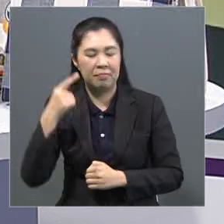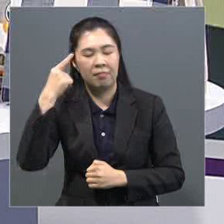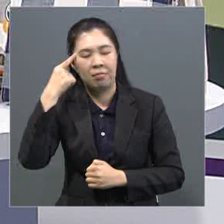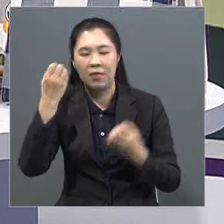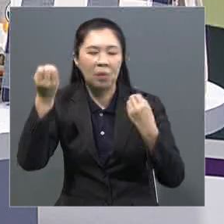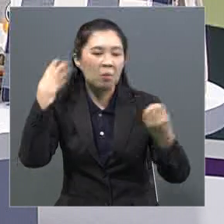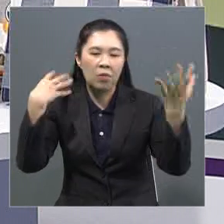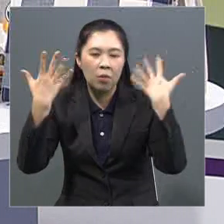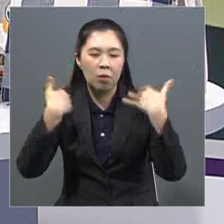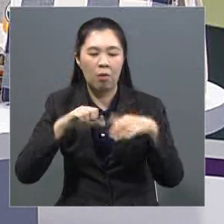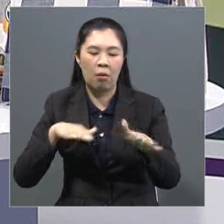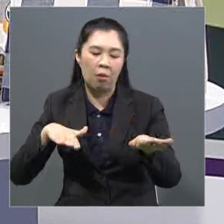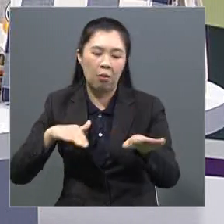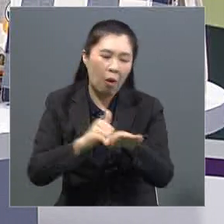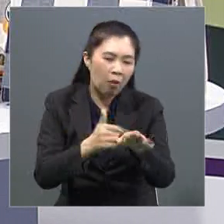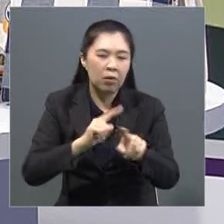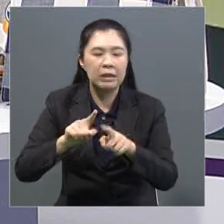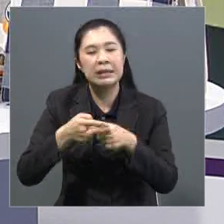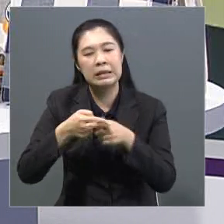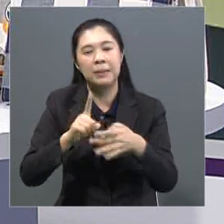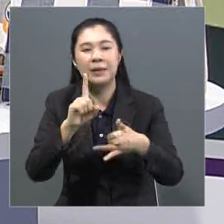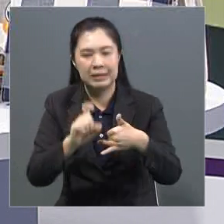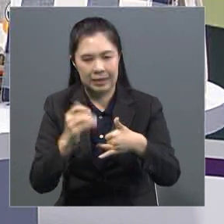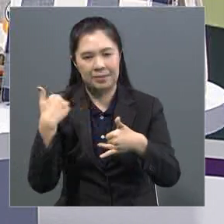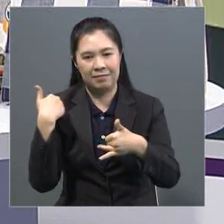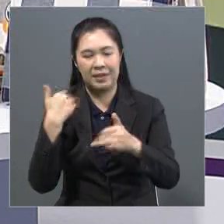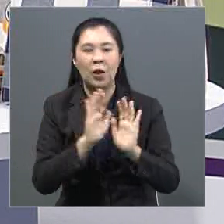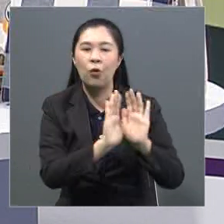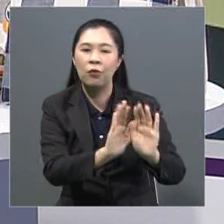ค่ะพอเกิดอุบัติเหตุมันก็อาจจะได้รับบาดเจ็บแล้วก็เสียชีวิตได้อันนี้ฝากกันไว้ด้วยนะคะ